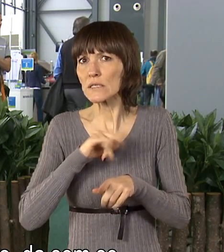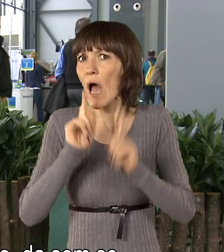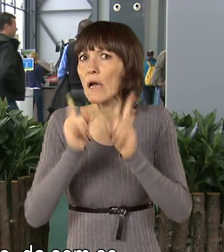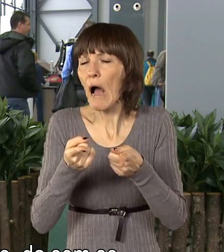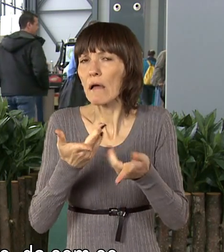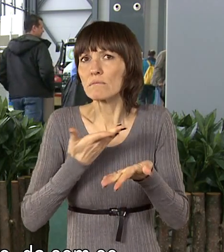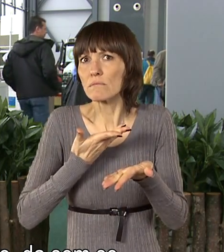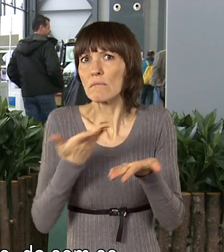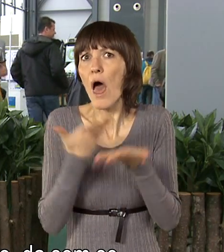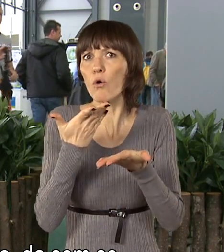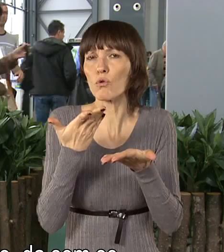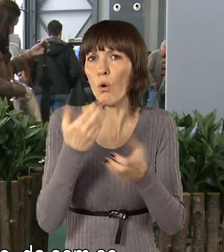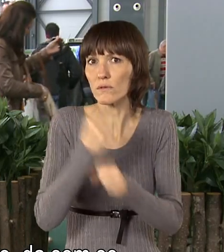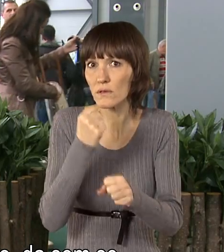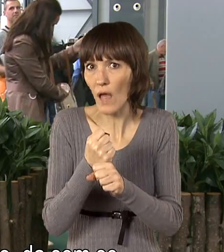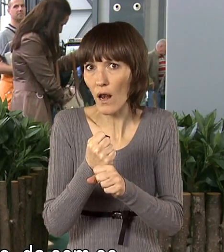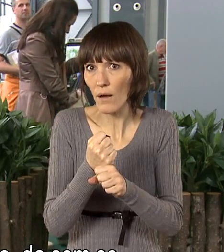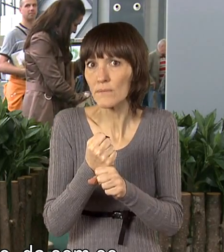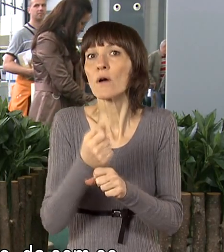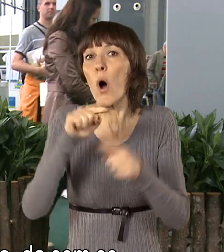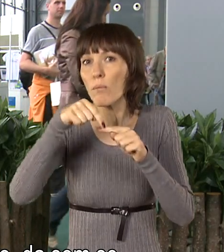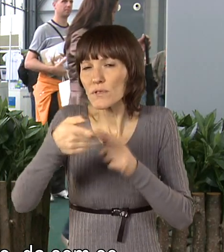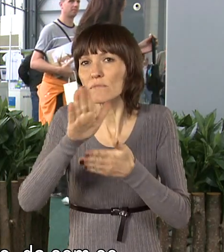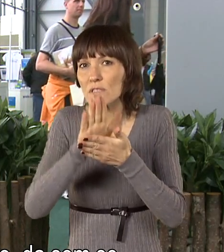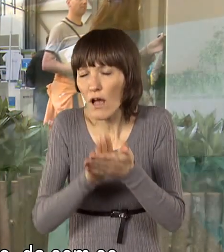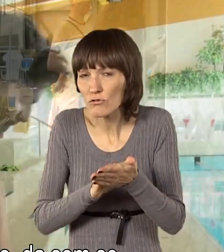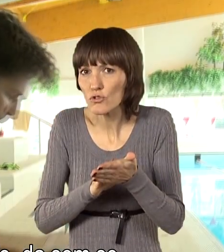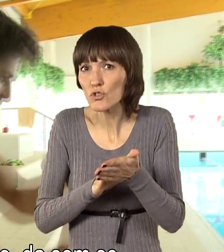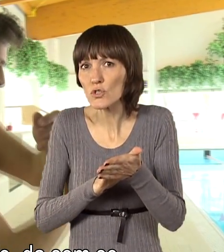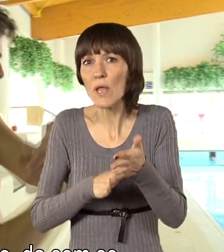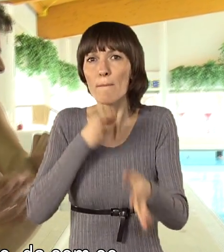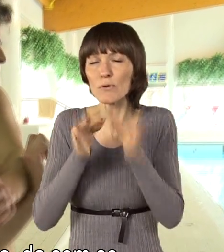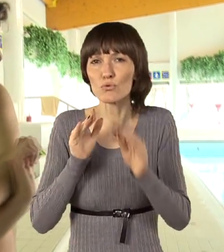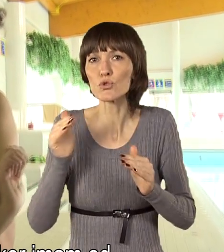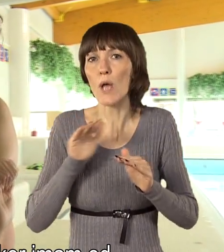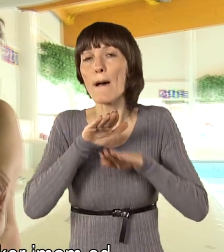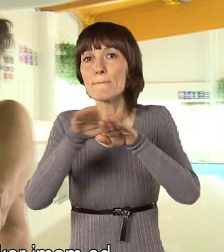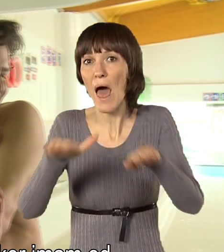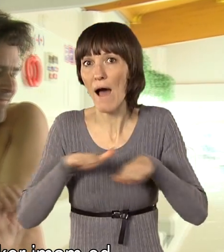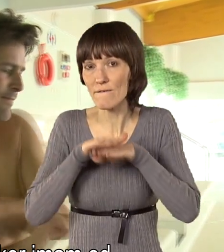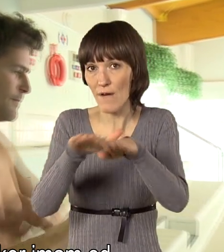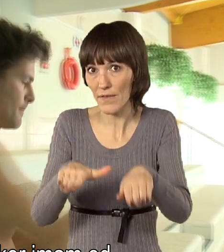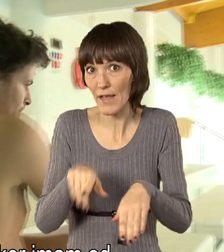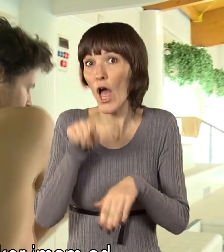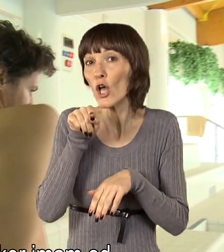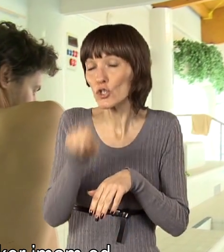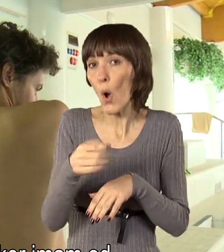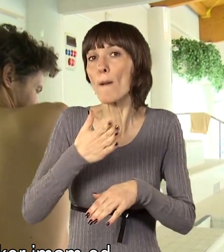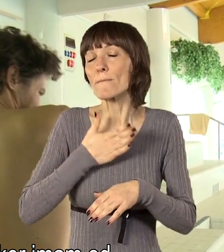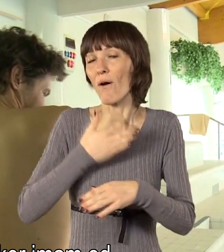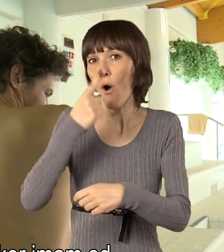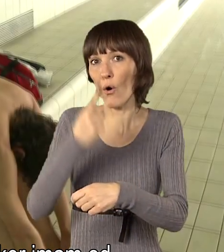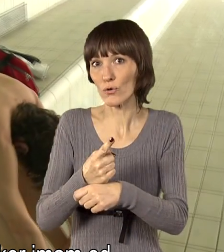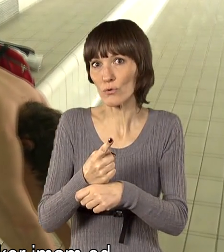se da delati, ne, in nekako to, da sem se začel ukvarjati s plavanjem, je bila ena